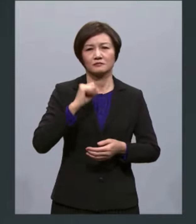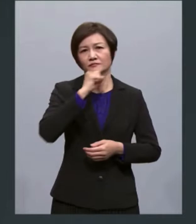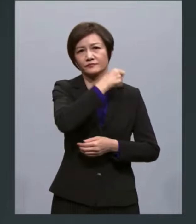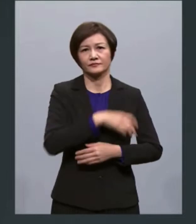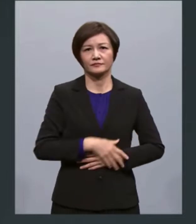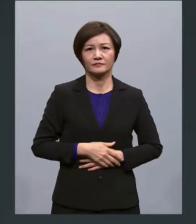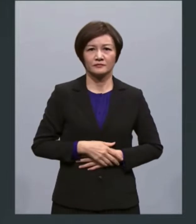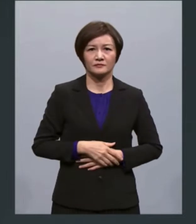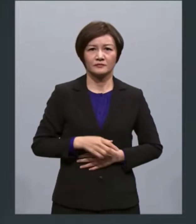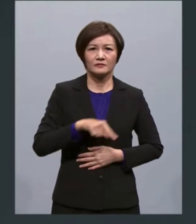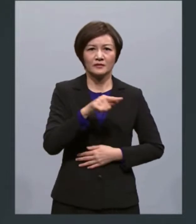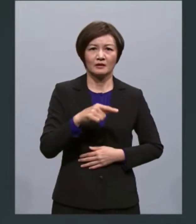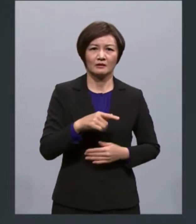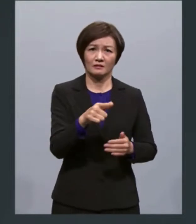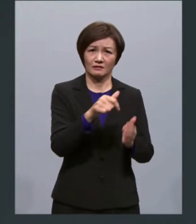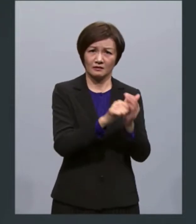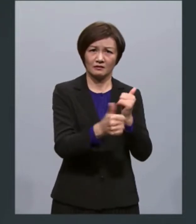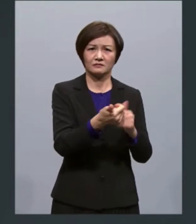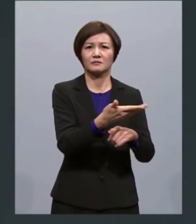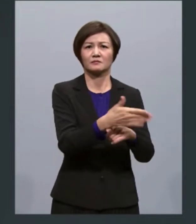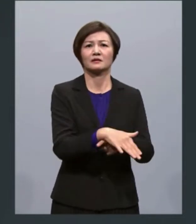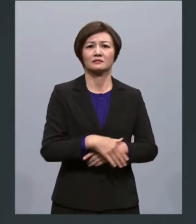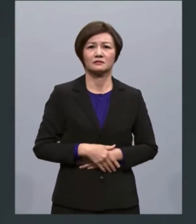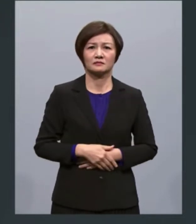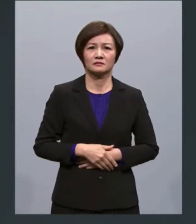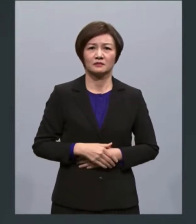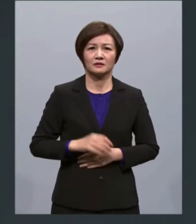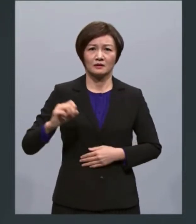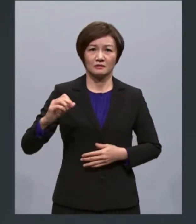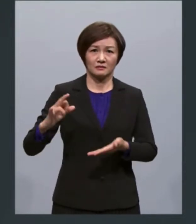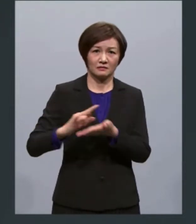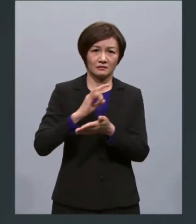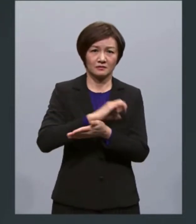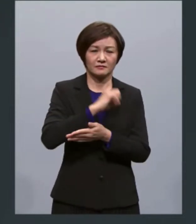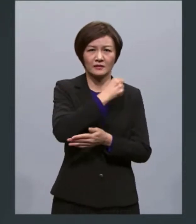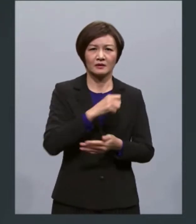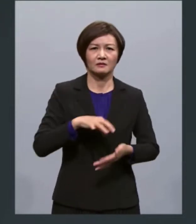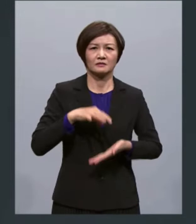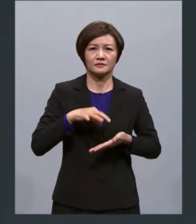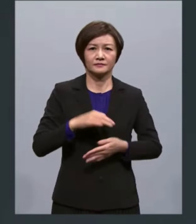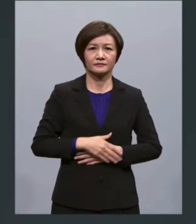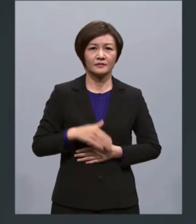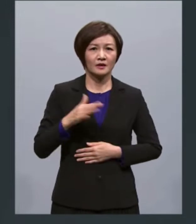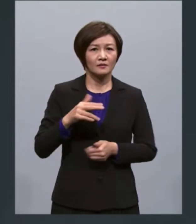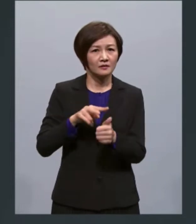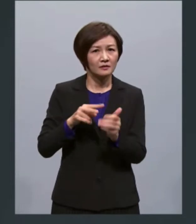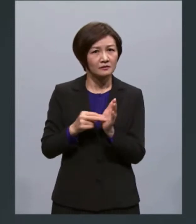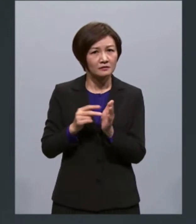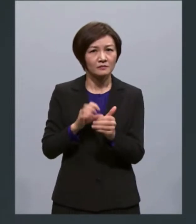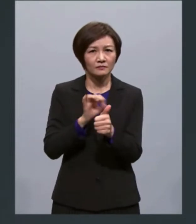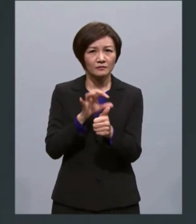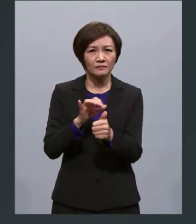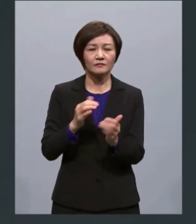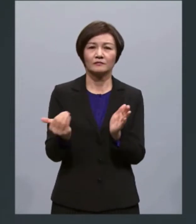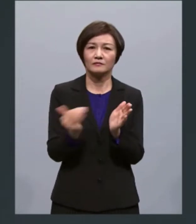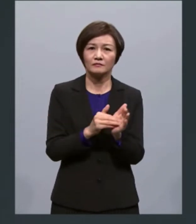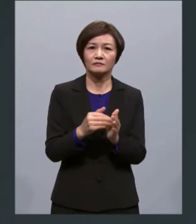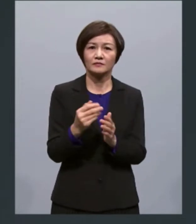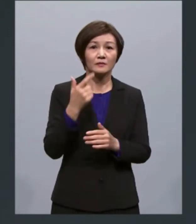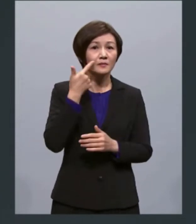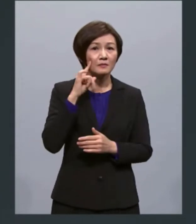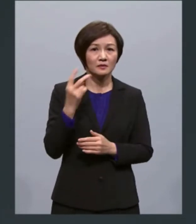个夺走他儿子生命的土地，惶恐不安。但是经过我们的说明解释，最后这一对